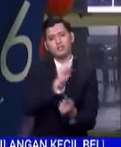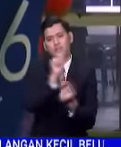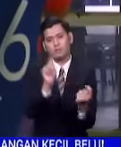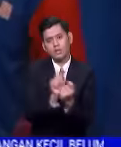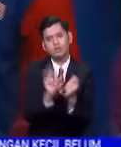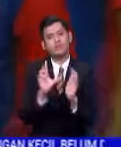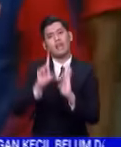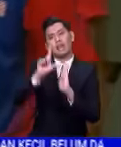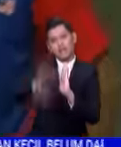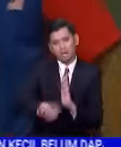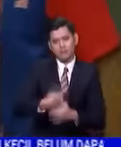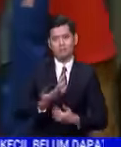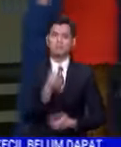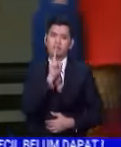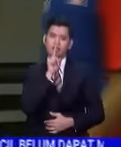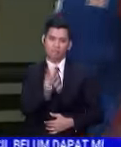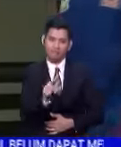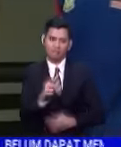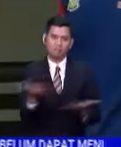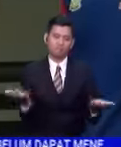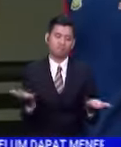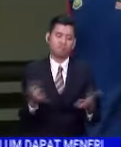terlambat.